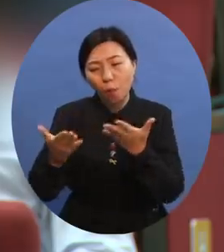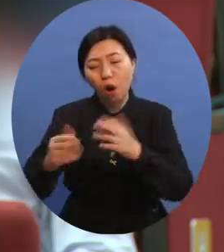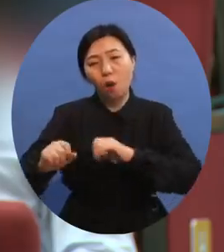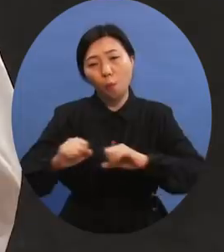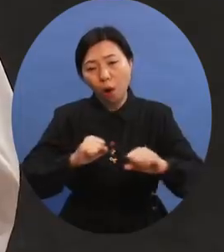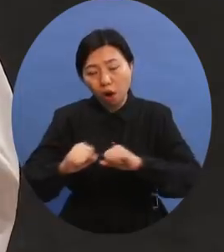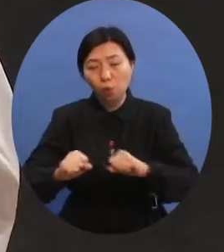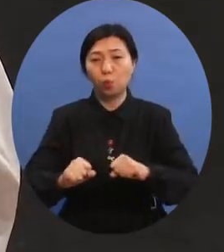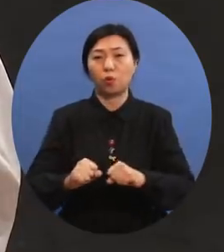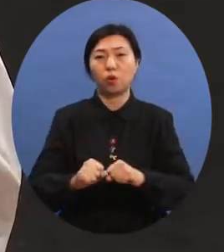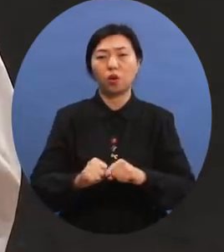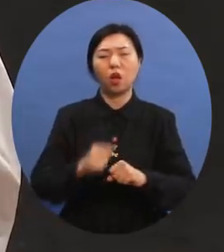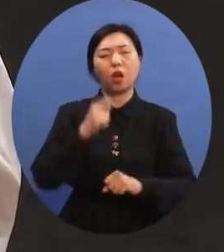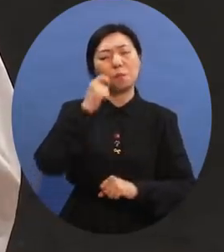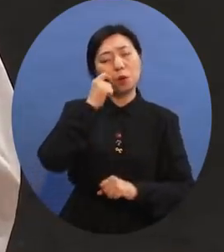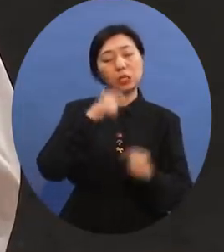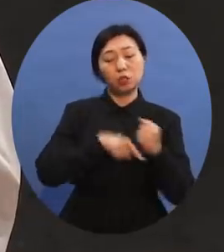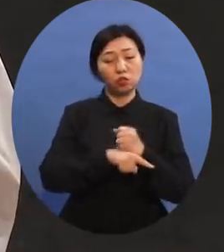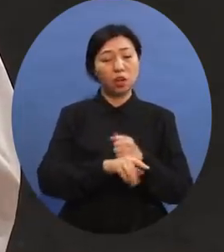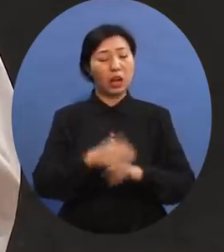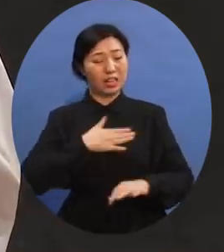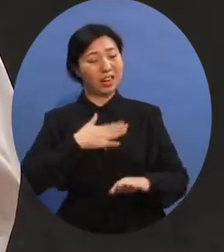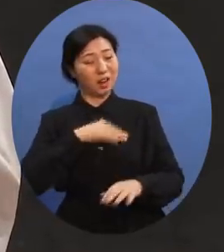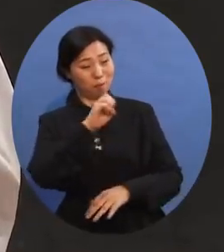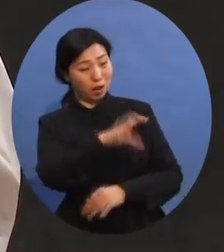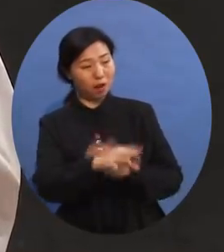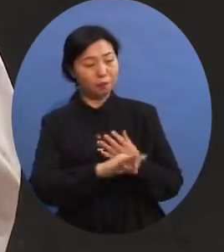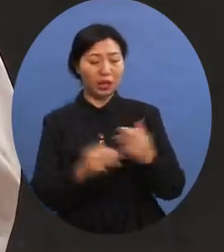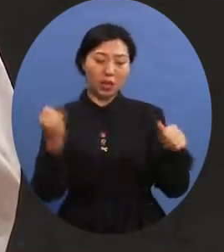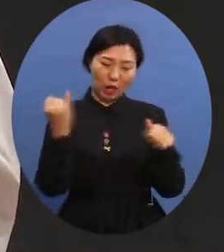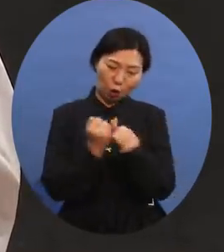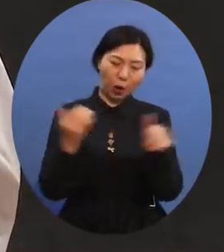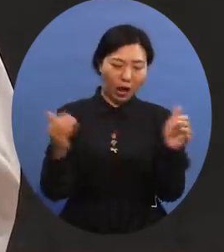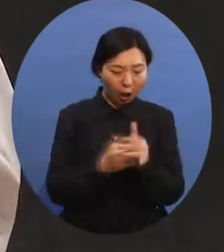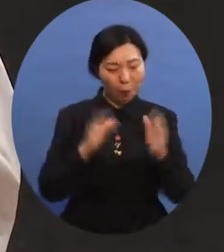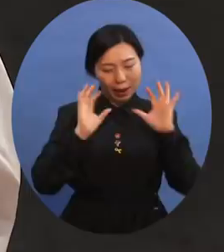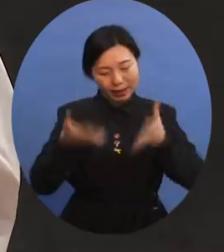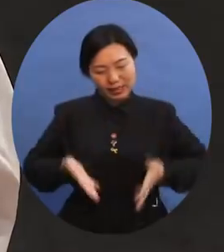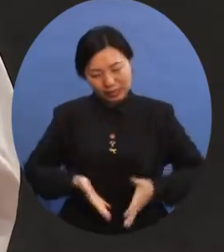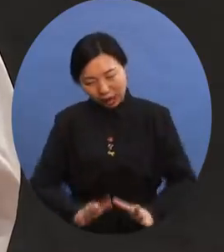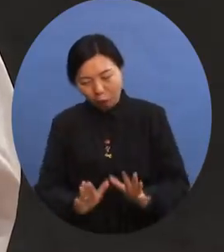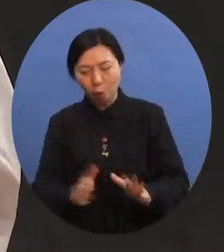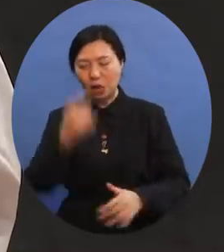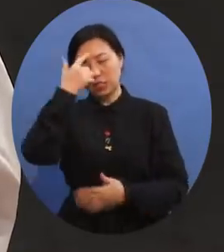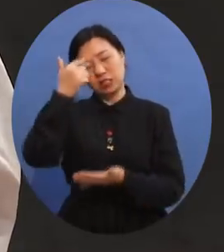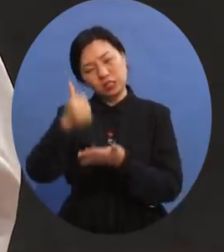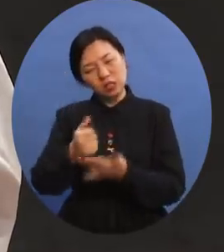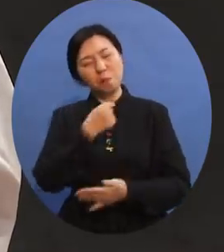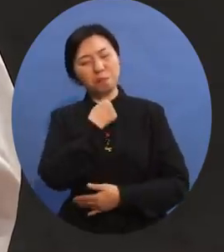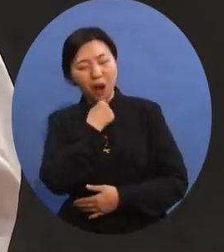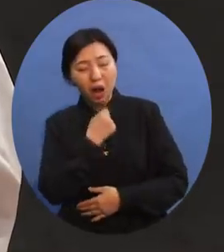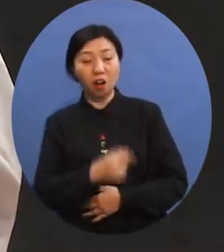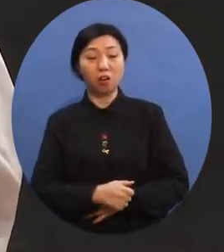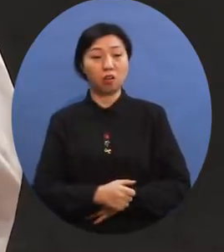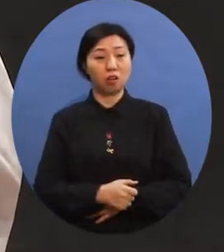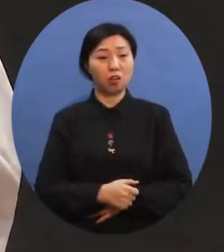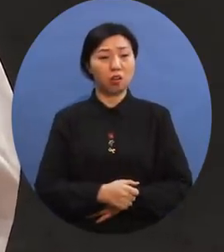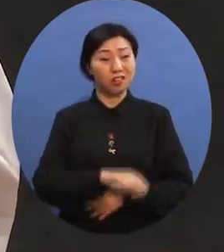계속 못해왔는데. 그러면 스님이 아까도 얘기했잖아. 결혼도 하고 애도 키우고 스님도 하고 그래 할